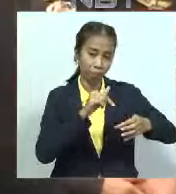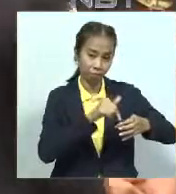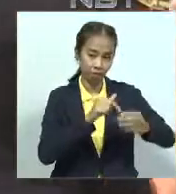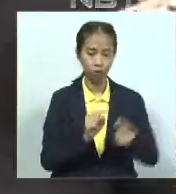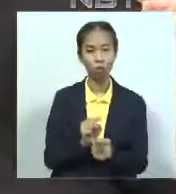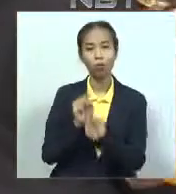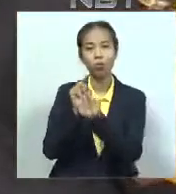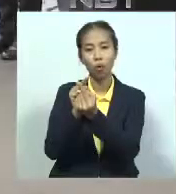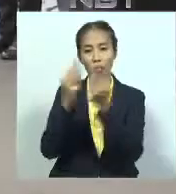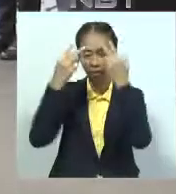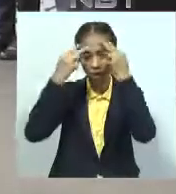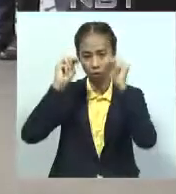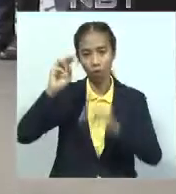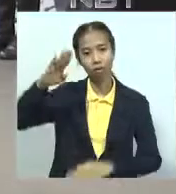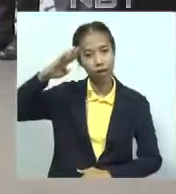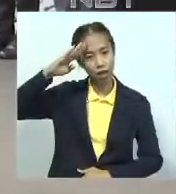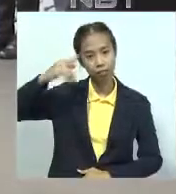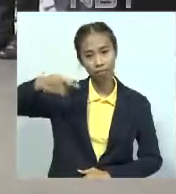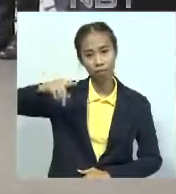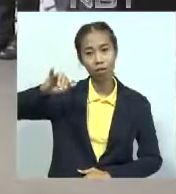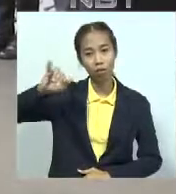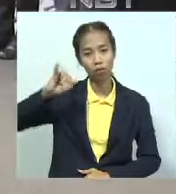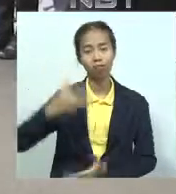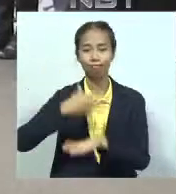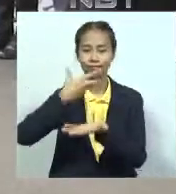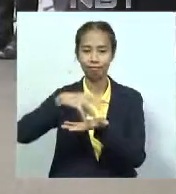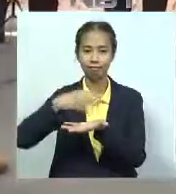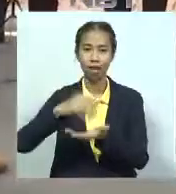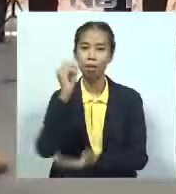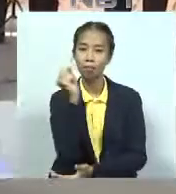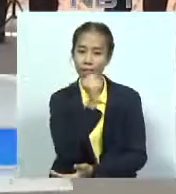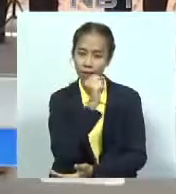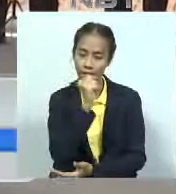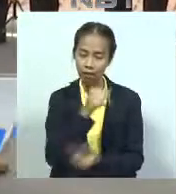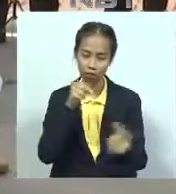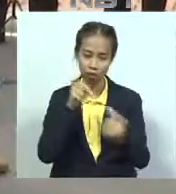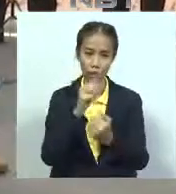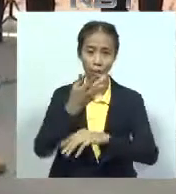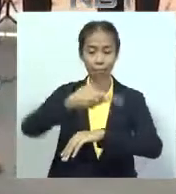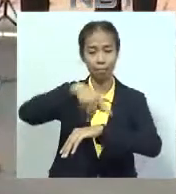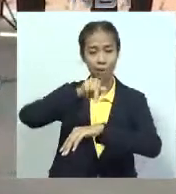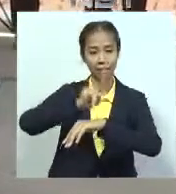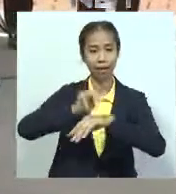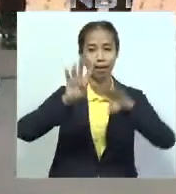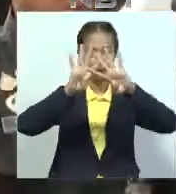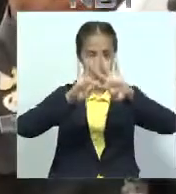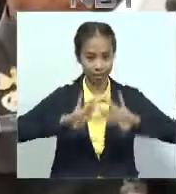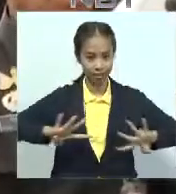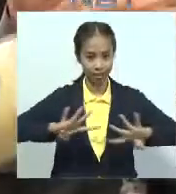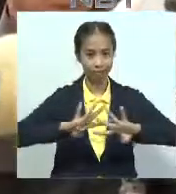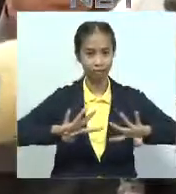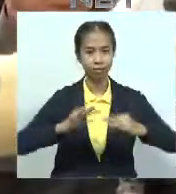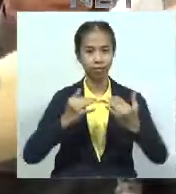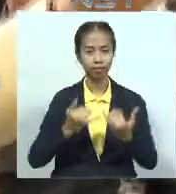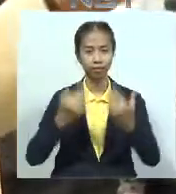อกประยุทธ์จันทร์โอชานายกรัฐมนตรีประชาสัมพันธ์เพลงสำหรับการเป็นประธานอาเซียนของไทยโดยนายกรัฐมนตรีร่วม